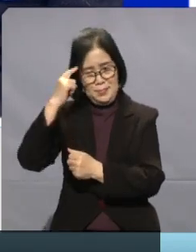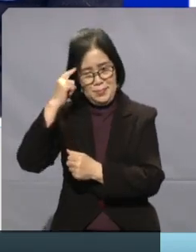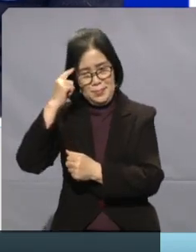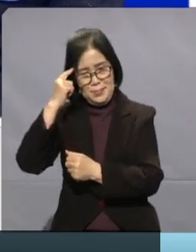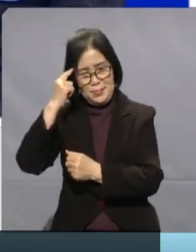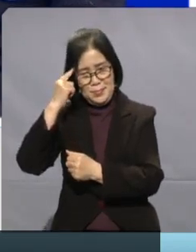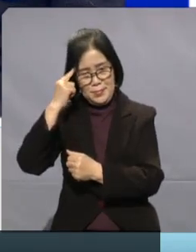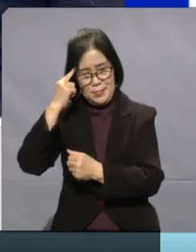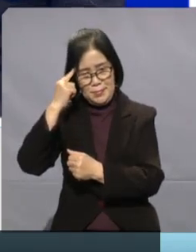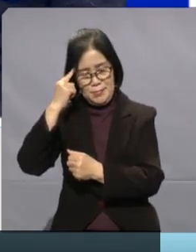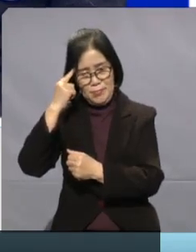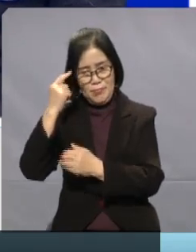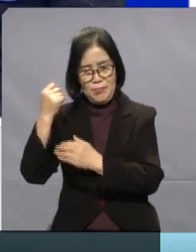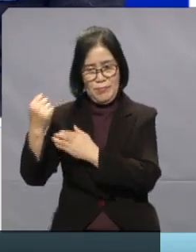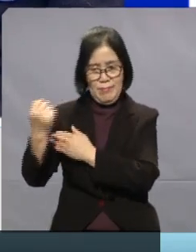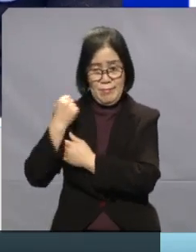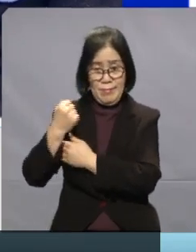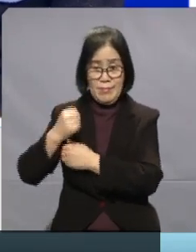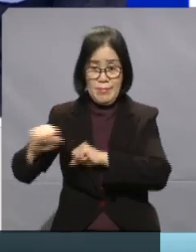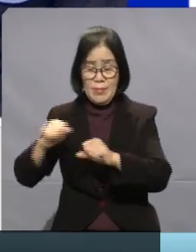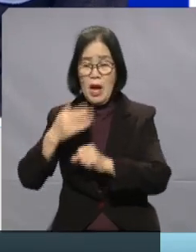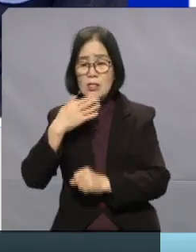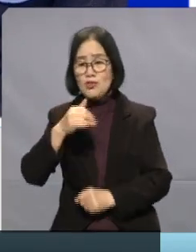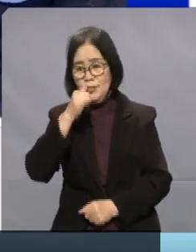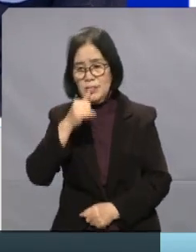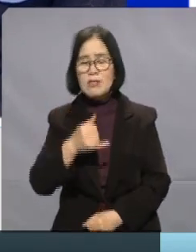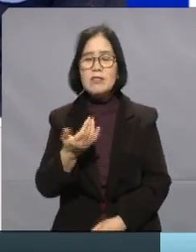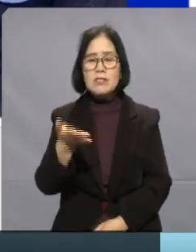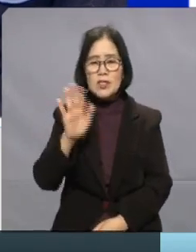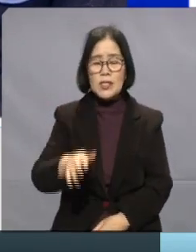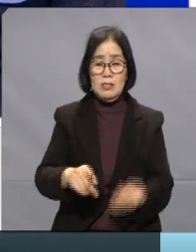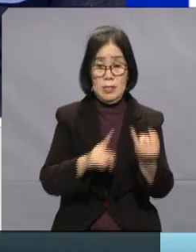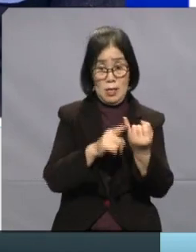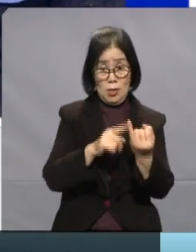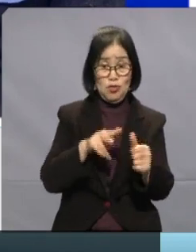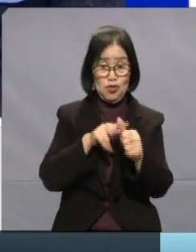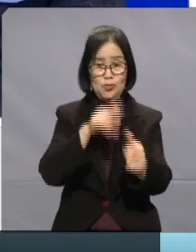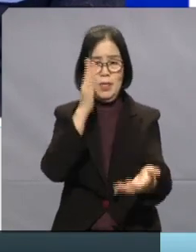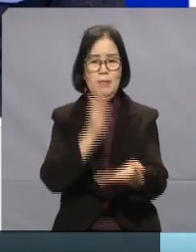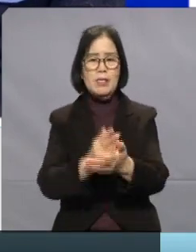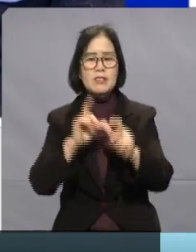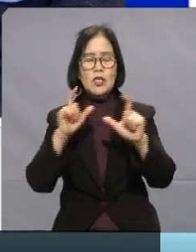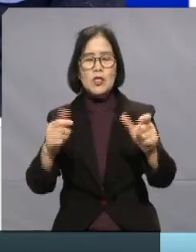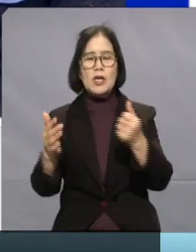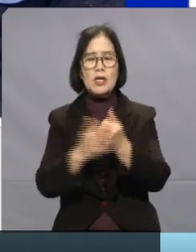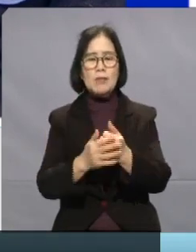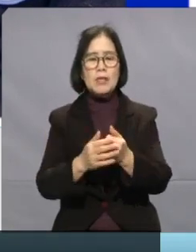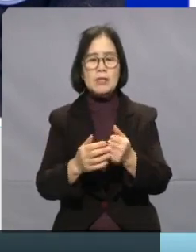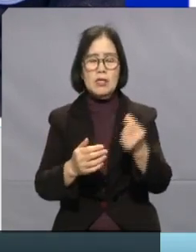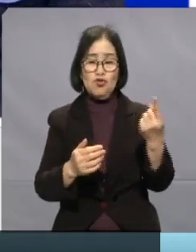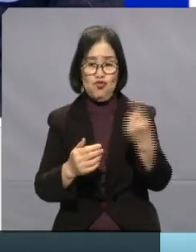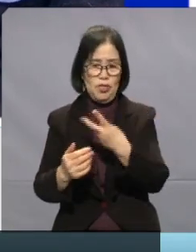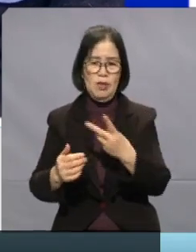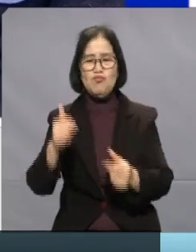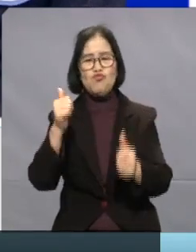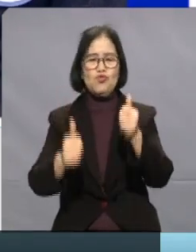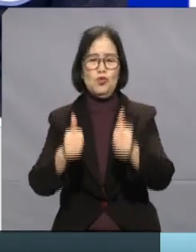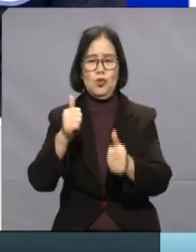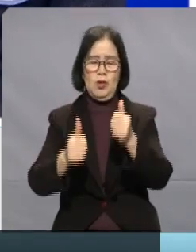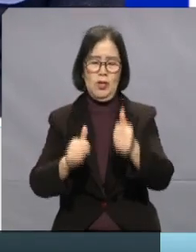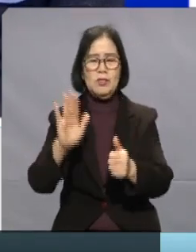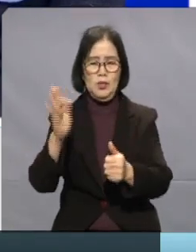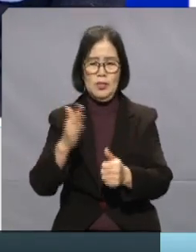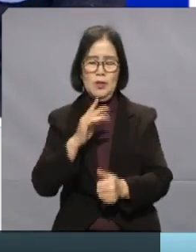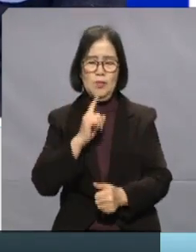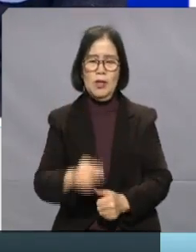이렇게 창을 휘두를 수 있는 공간이 열리는데 지금 나경원 의원이 불출마함으로 인해 가지고 대결 양자 구도가 됐다라는 보도들이